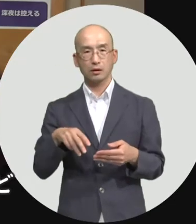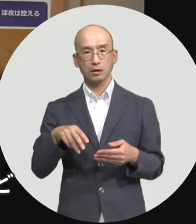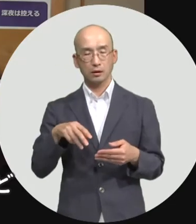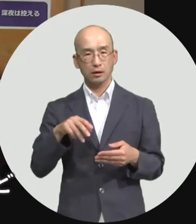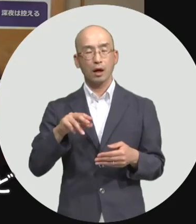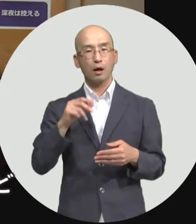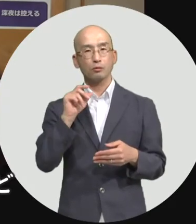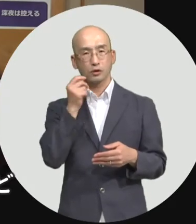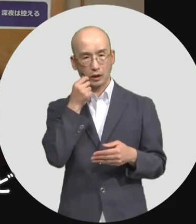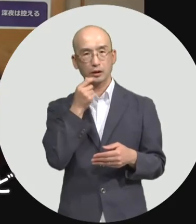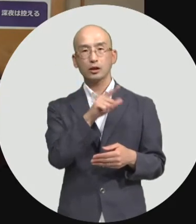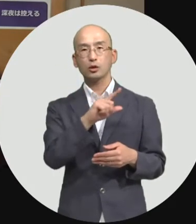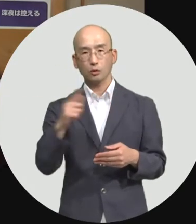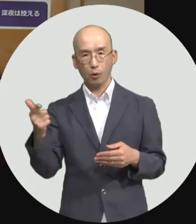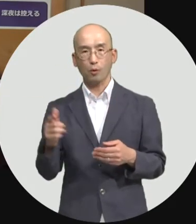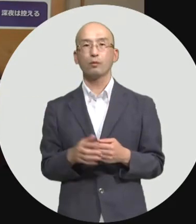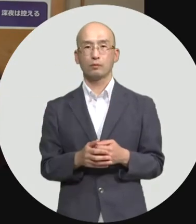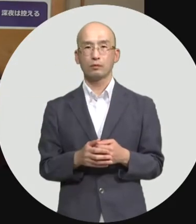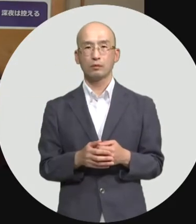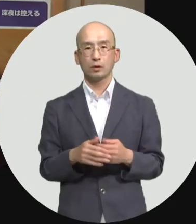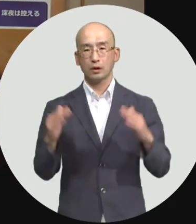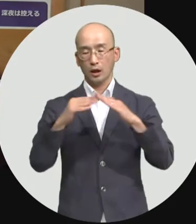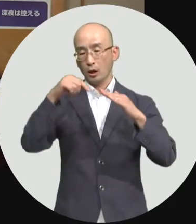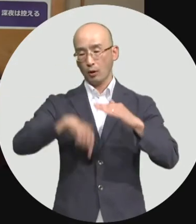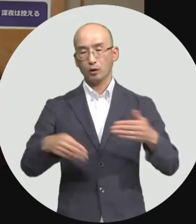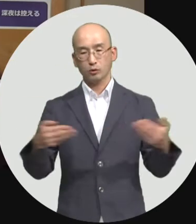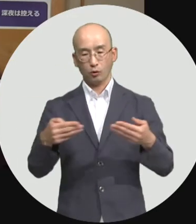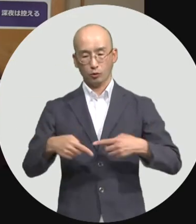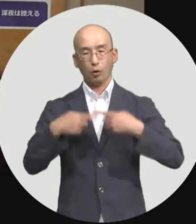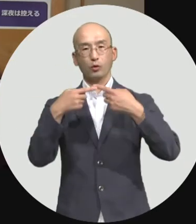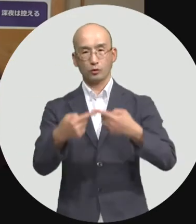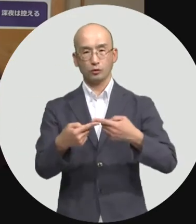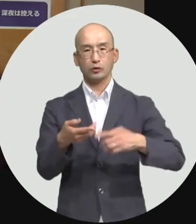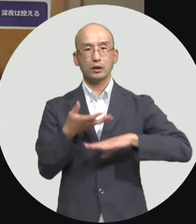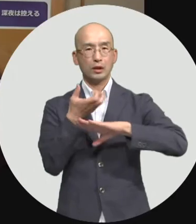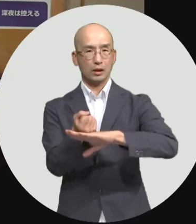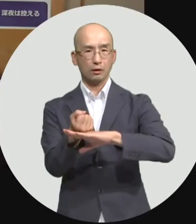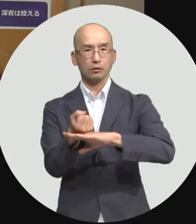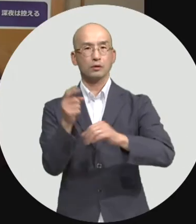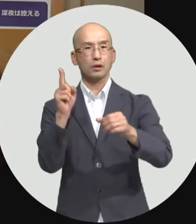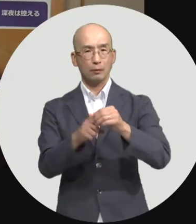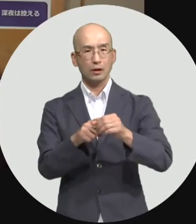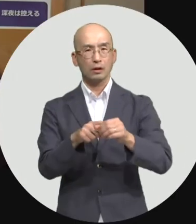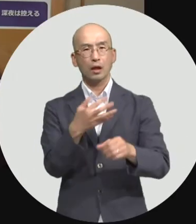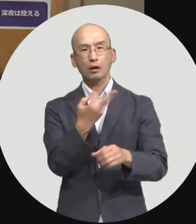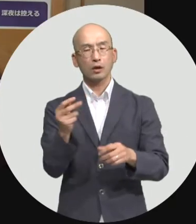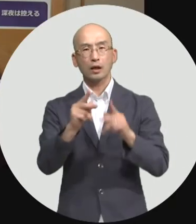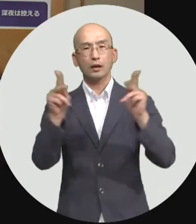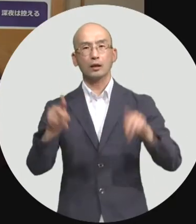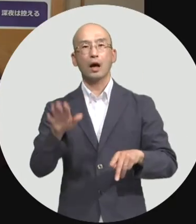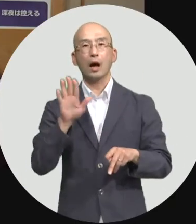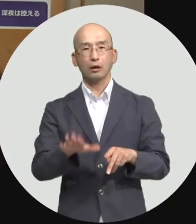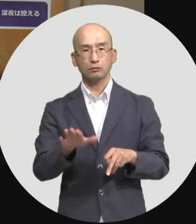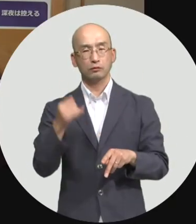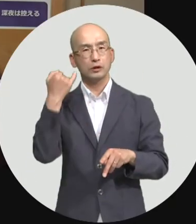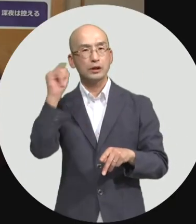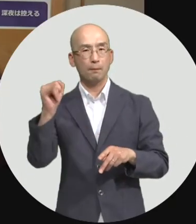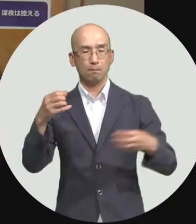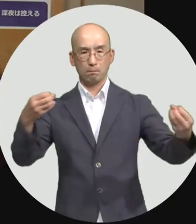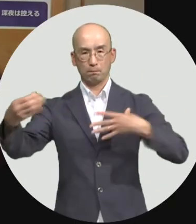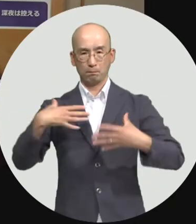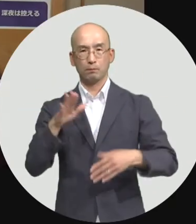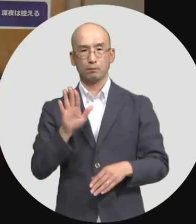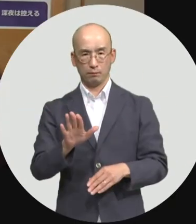管理ができないというようなことで、まあ、テレワークの導入、そして定着のために多くの課題があるということをのご意見をいただいております